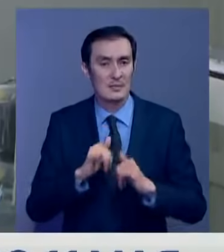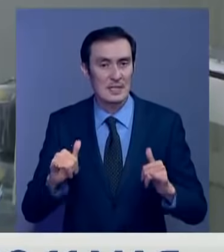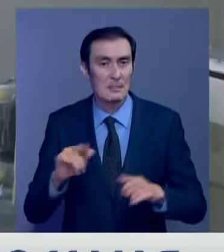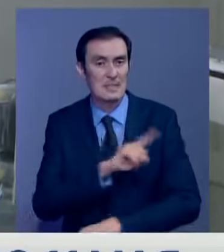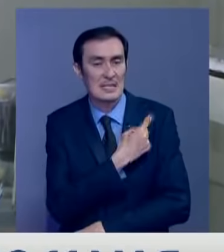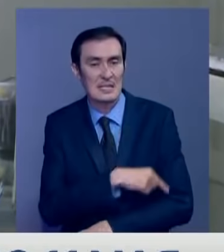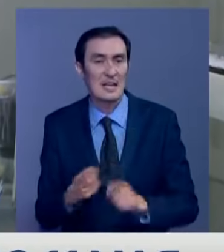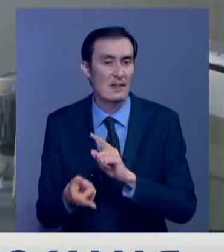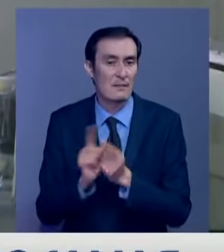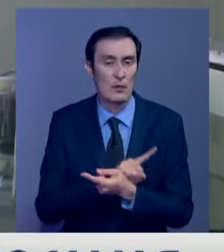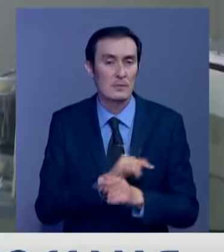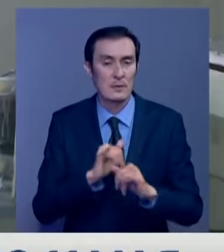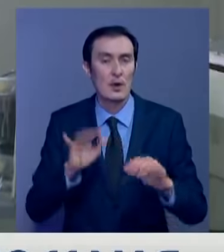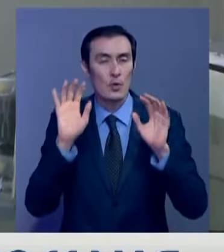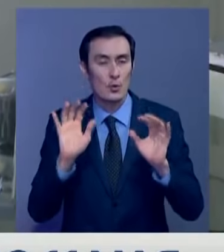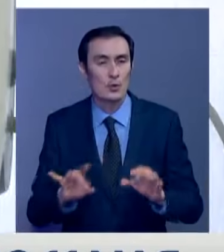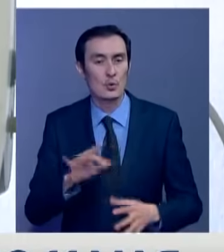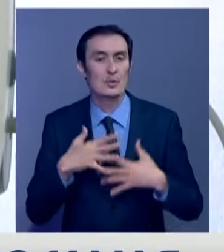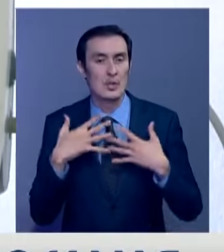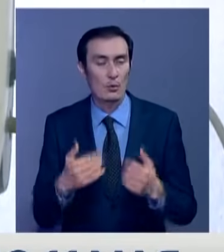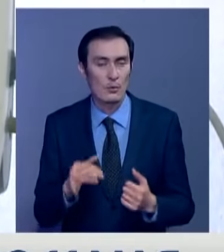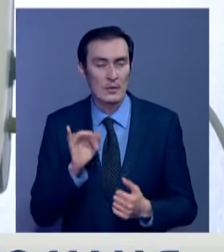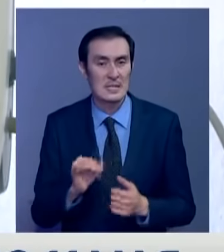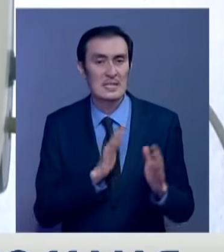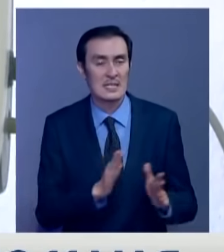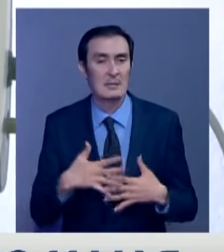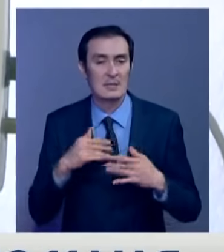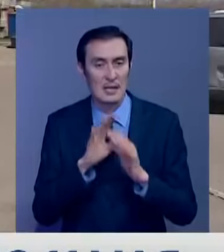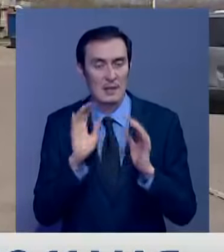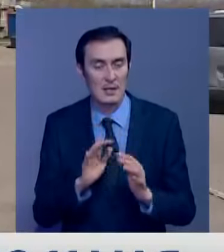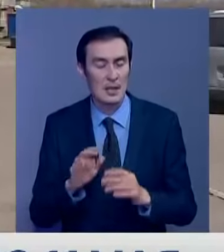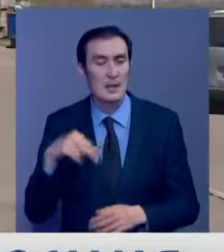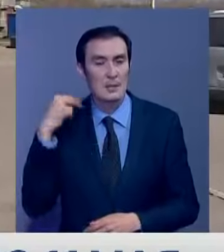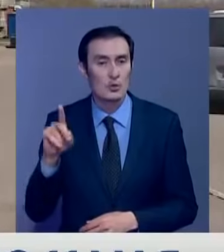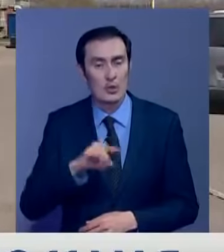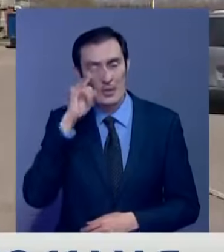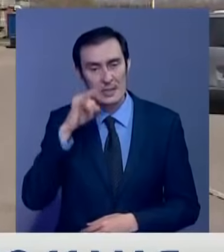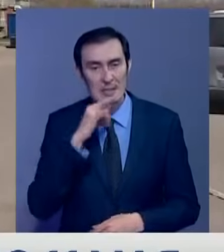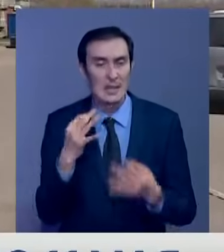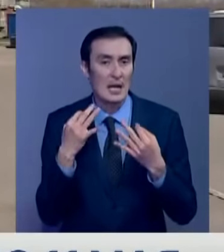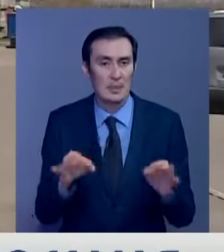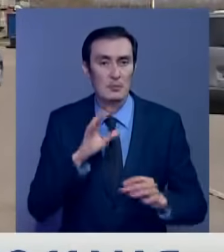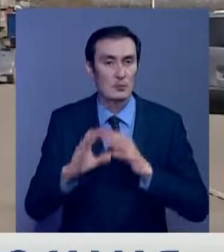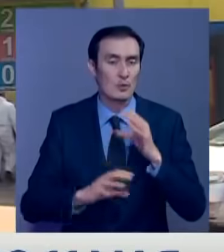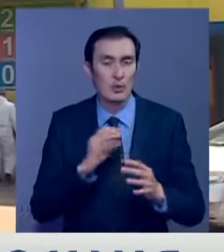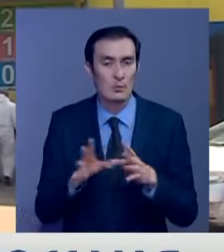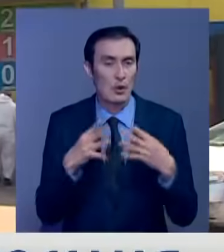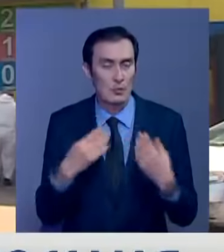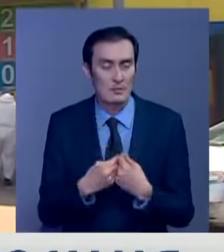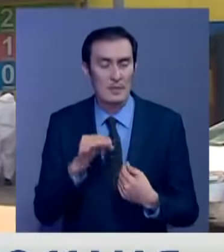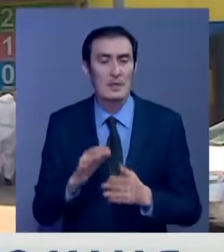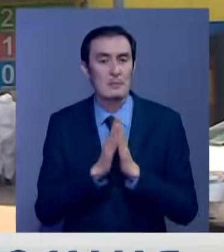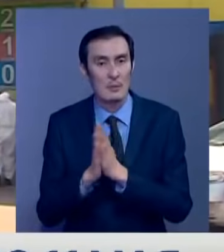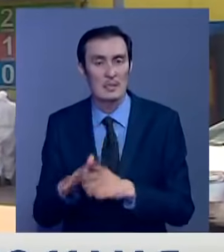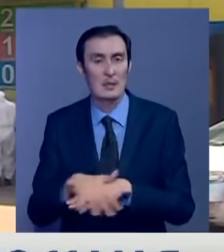медицины. Реформе подлежат кодекс о здоровье и система здравоохранения в целом. Президент отметил, что Казахстан открыт перед международным сообществом и